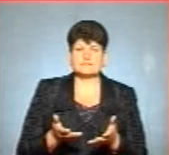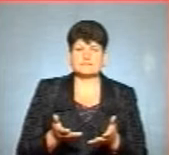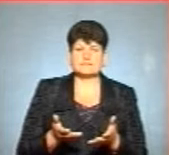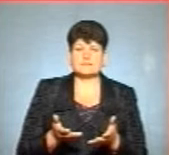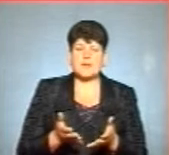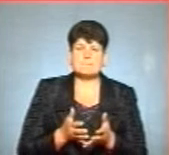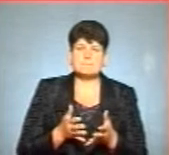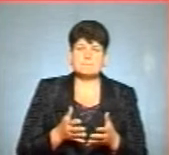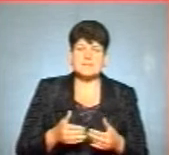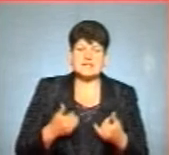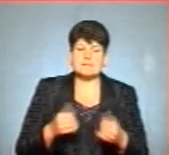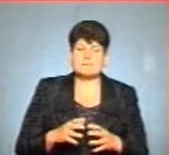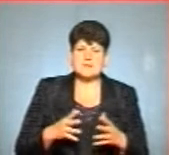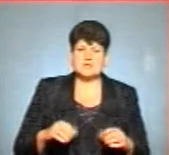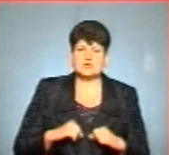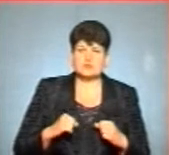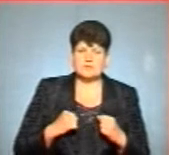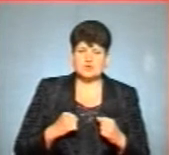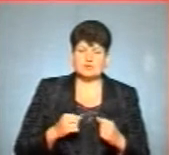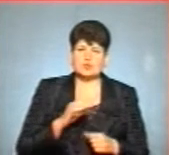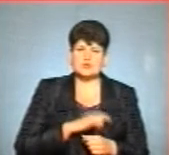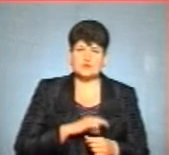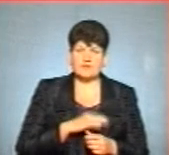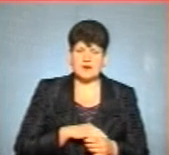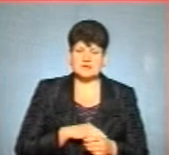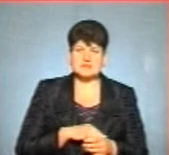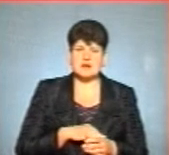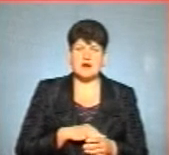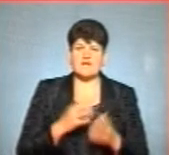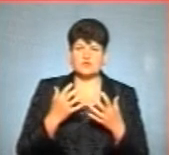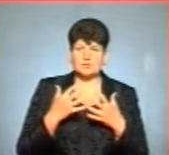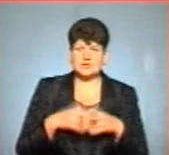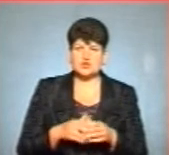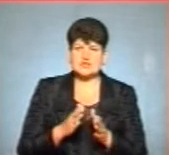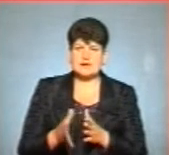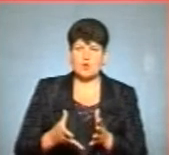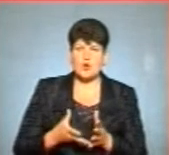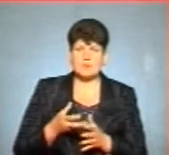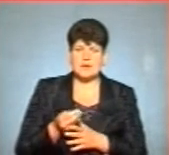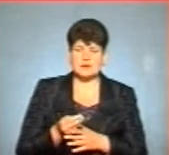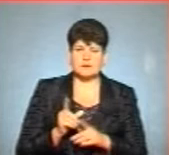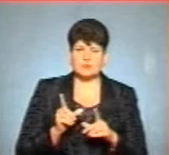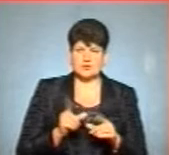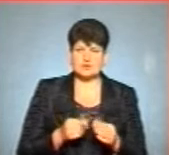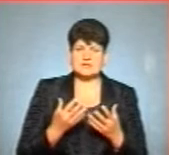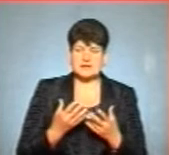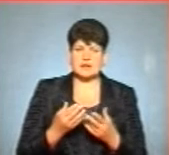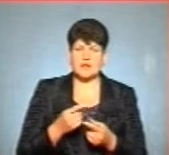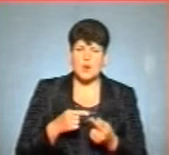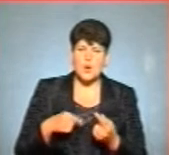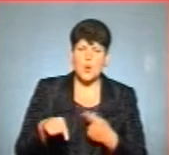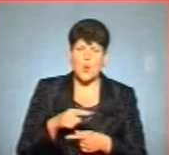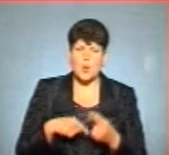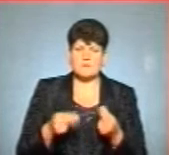приділити найбільше зусиль, щоб користуватися автоматизованою системою оплати проїзду. Оскільки обіг грошових знаків – це